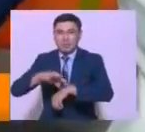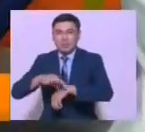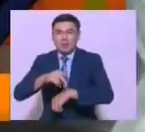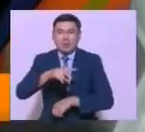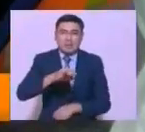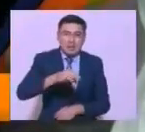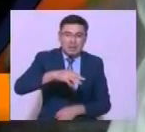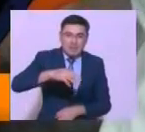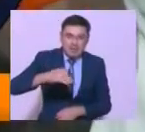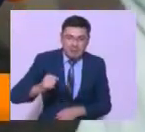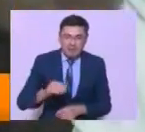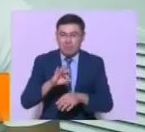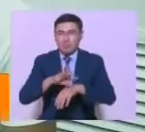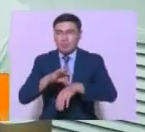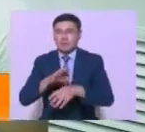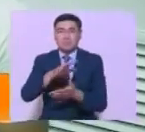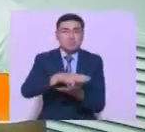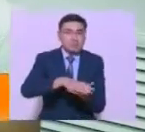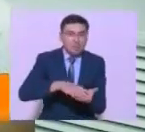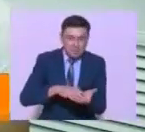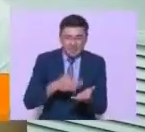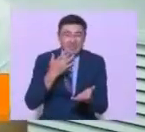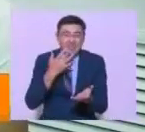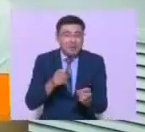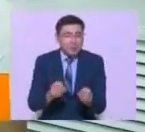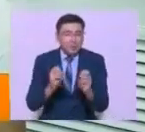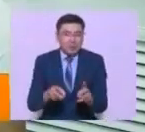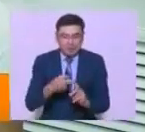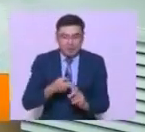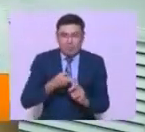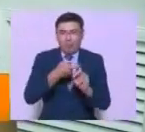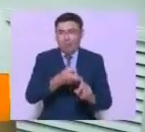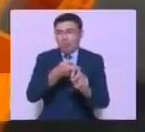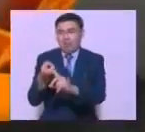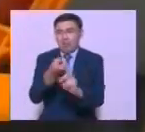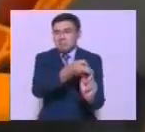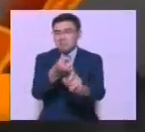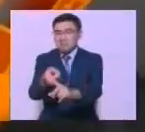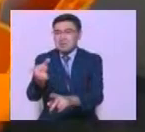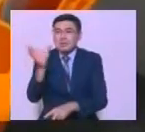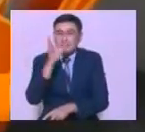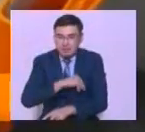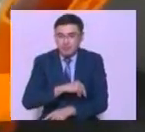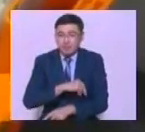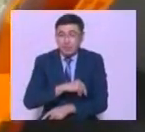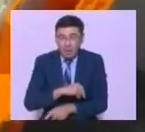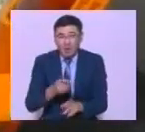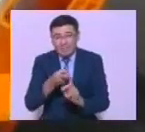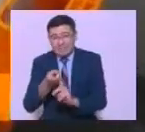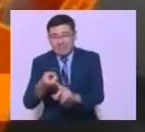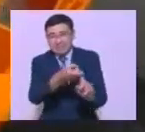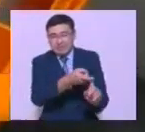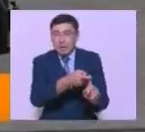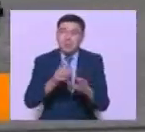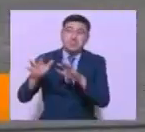кейін бөртпе пайда болады. Бұл ауру жұқпалы әрі қауіпті, сондықтан мамандар ауру таралған аймақтарға